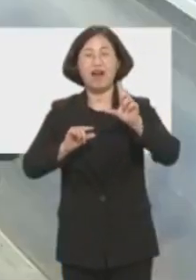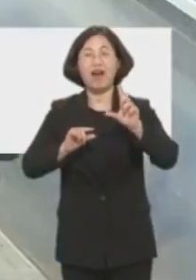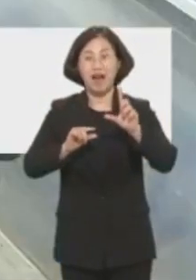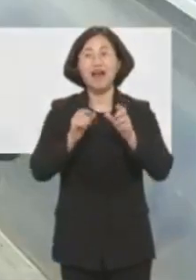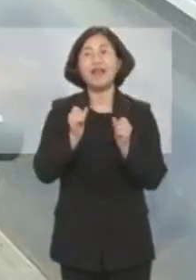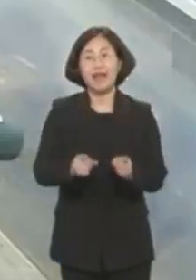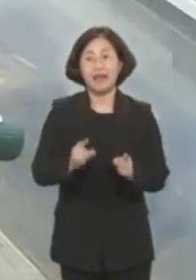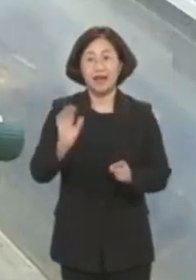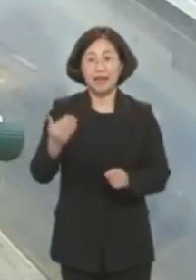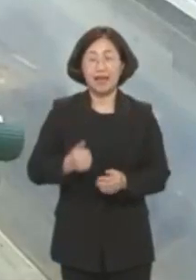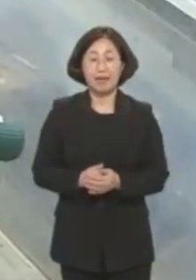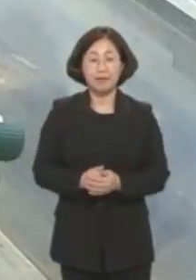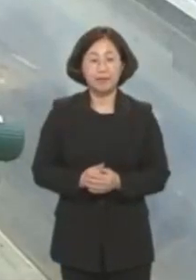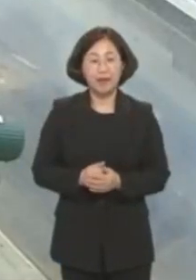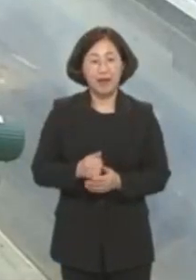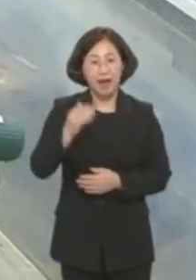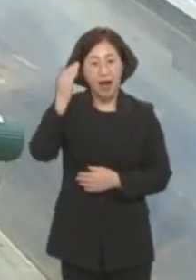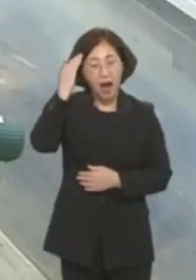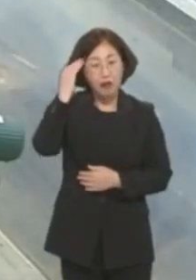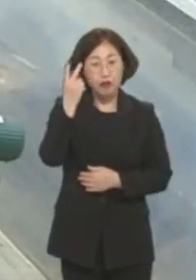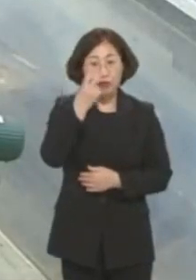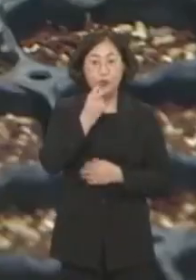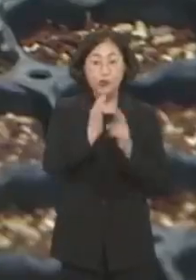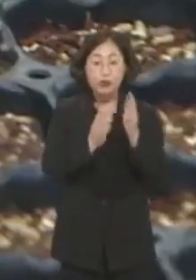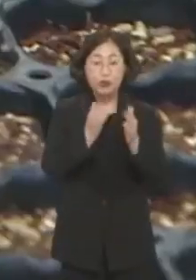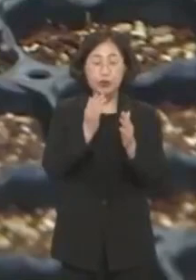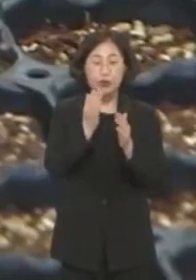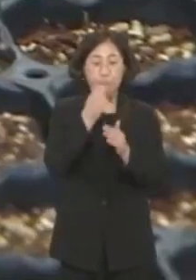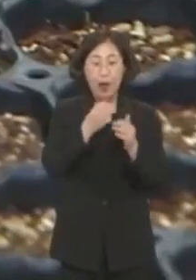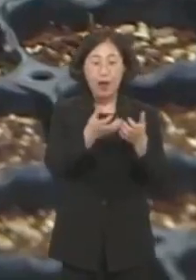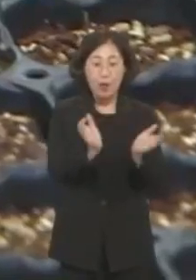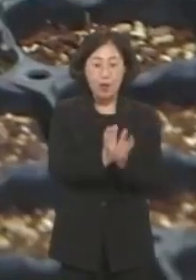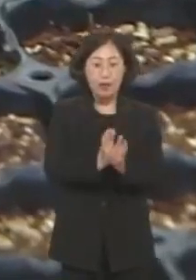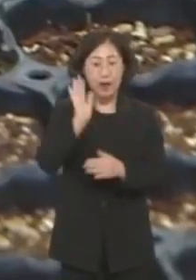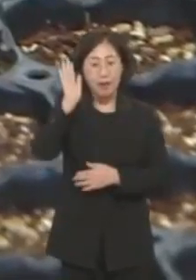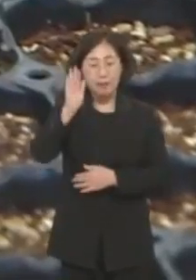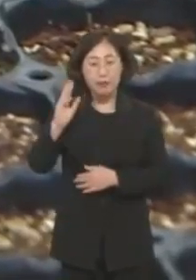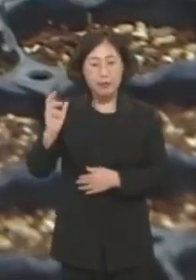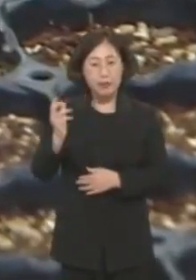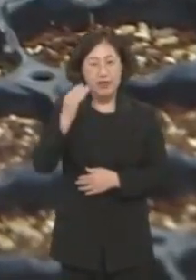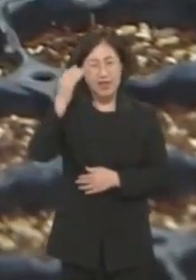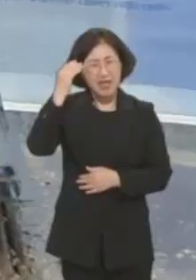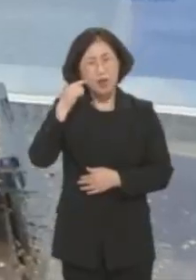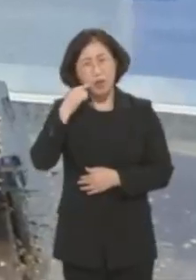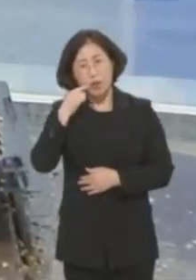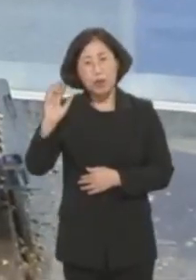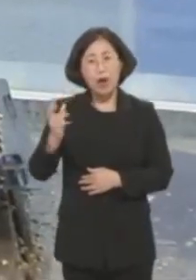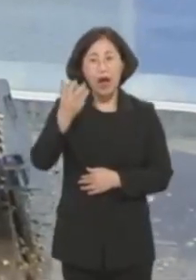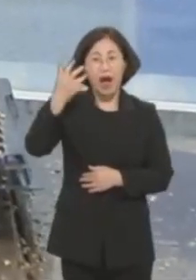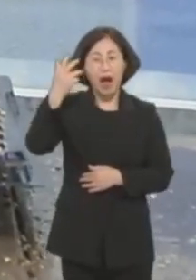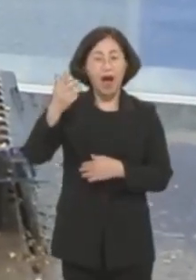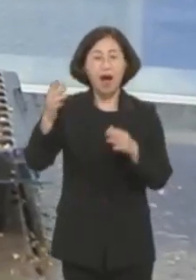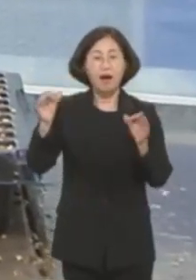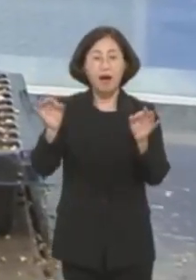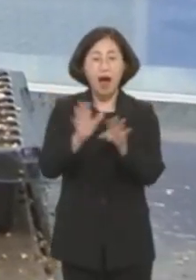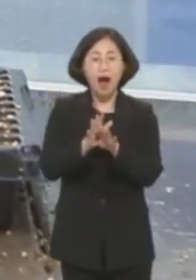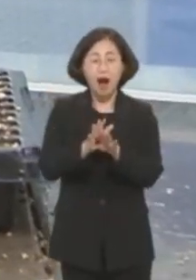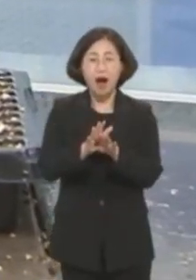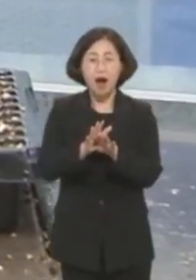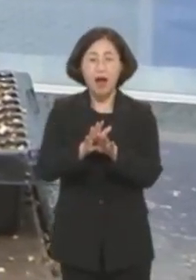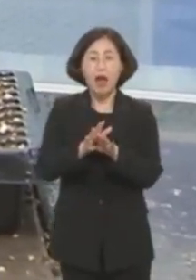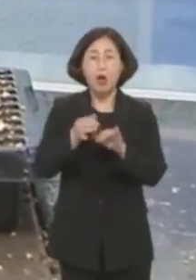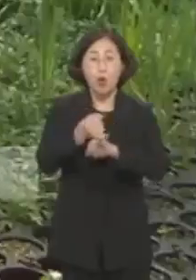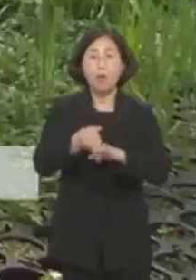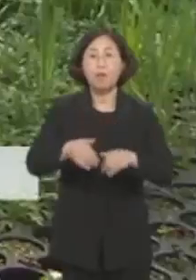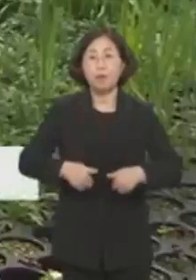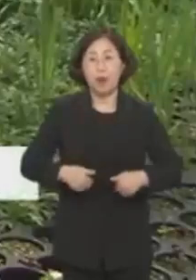있습니다. 한국수목원 정원관리원은 앞으로 탄소 중립에 대한 사회적 실천이 가속화될 것에 대비해